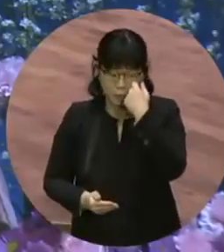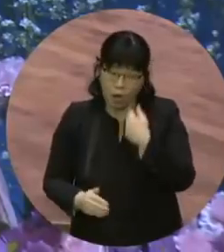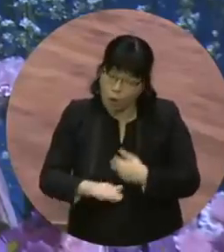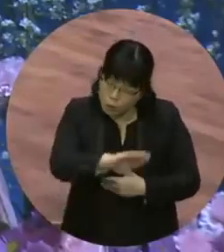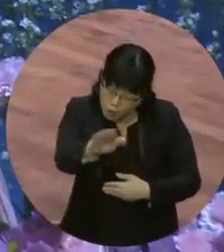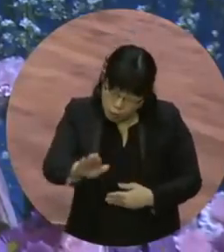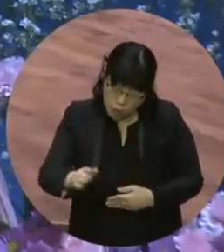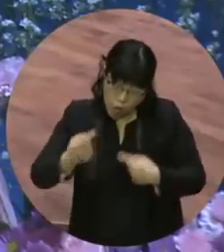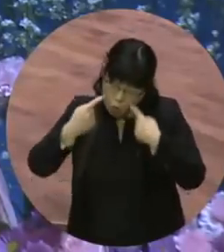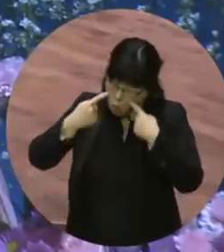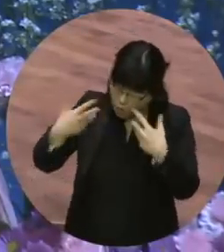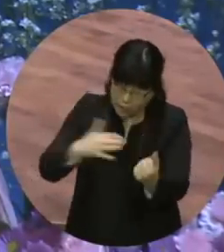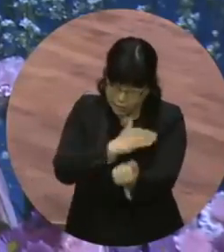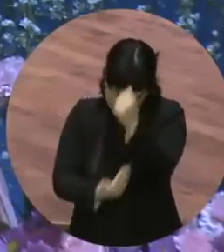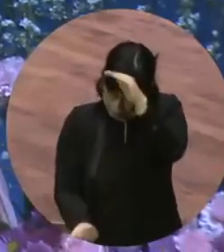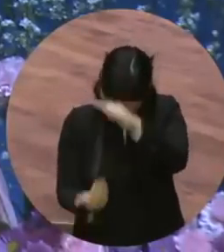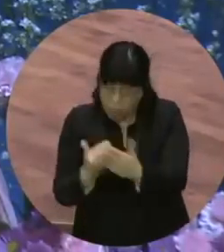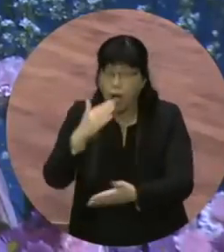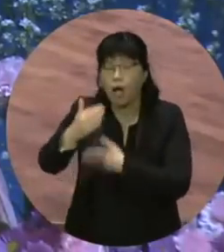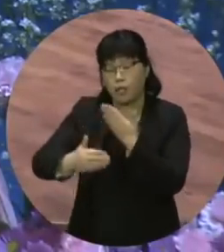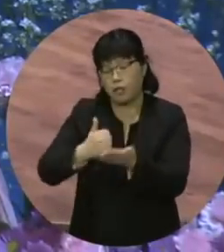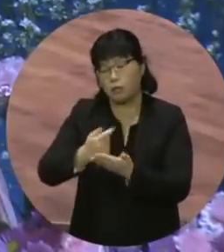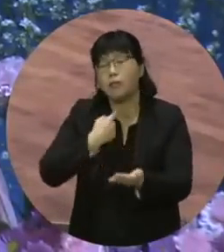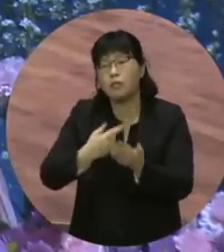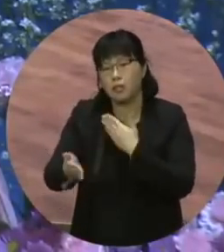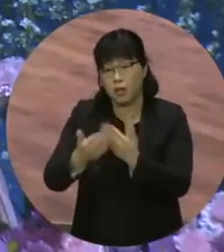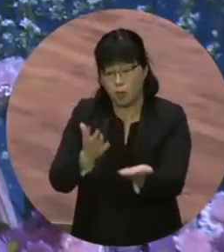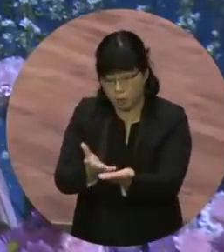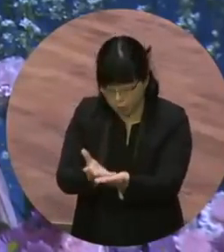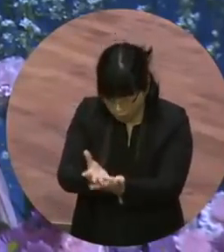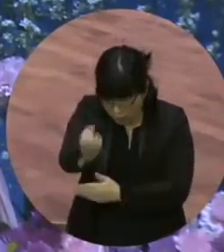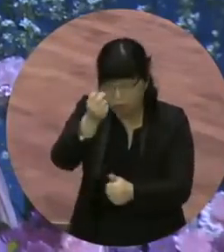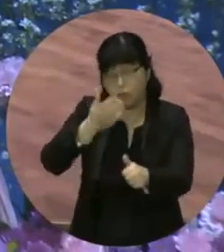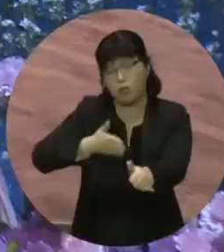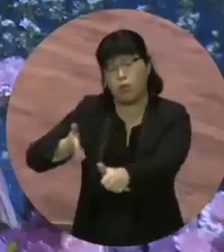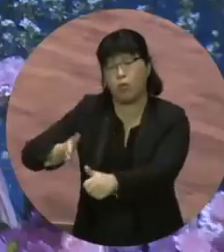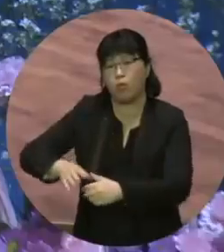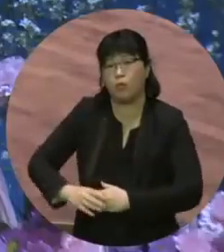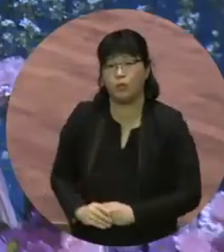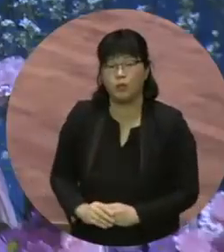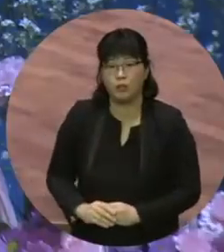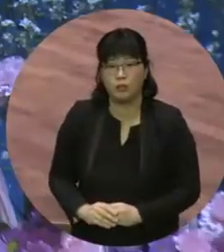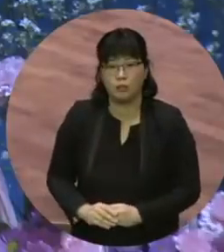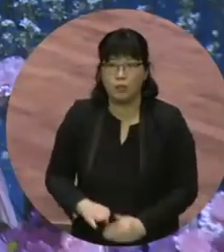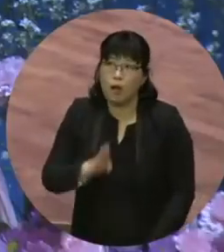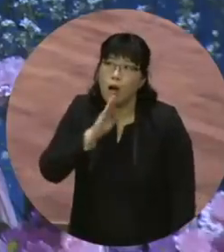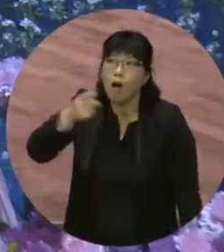체험되시기 바랍니다. 아멘. 아, 과연 하나님은 전능자시구나.